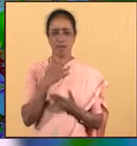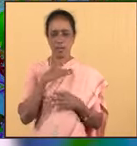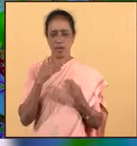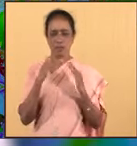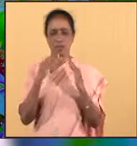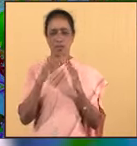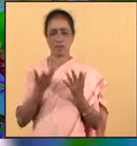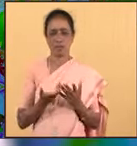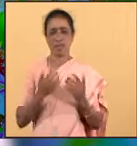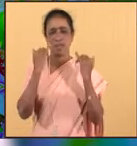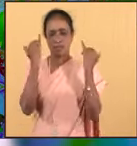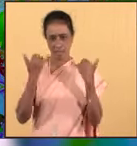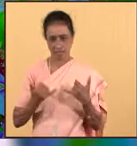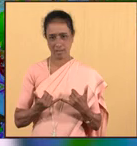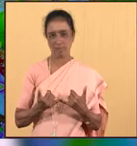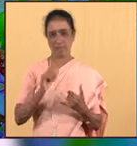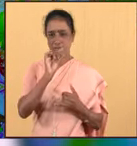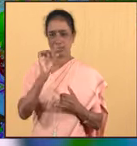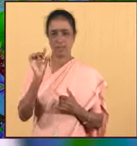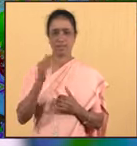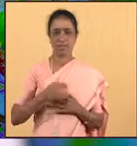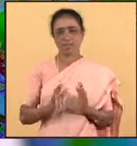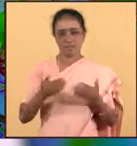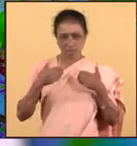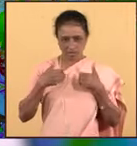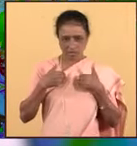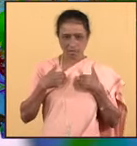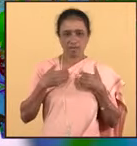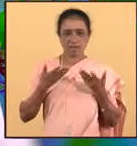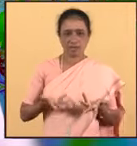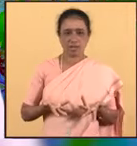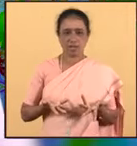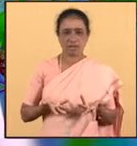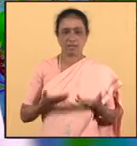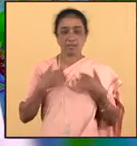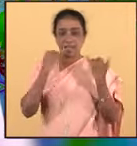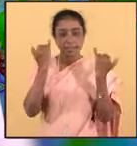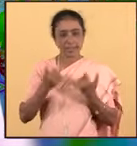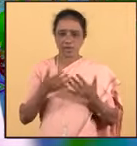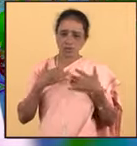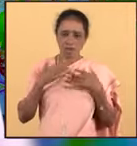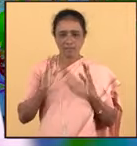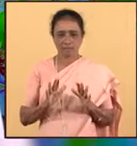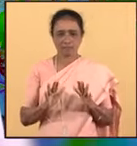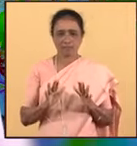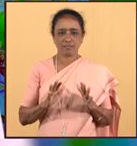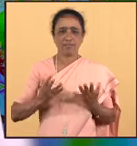நாம் வசிக்கக்கூடியது இந்திய திருநாடு. வெரி குட். அப்போ நம்ம நாட்டுக்கு ஏதாவது மதம் இருக்குதா?